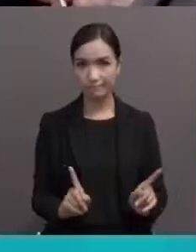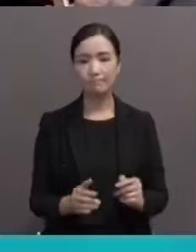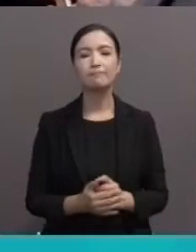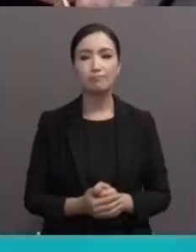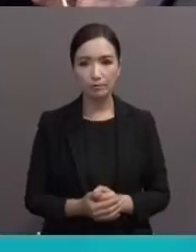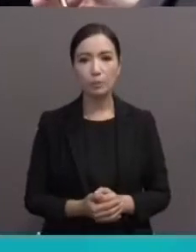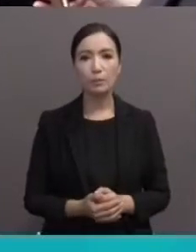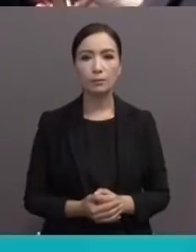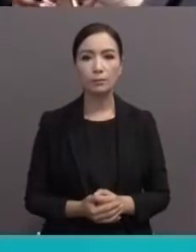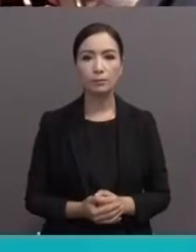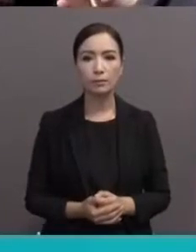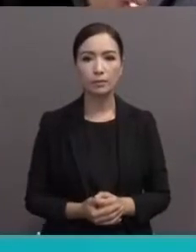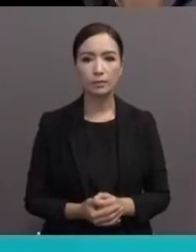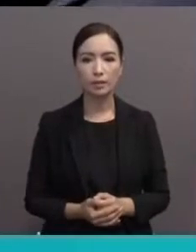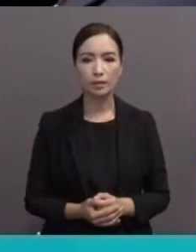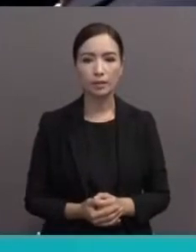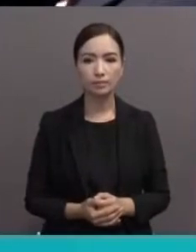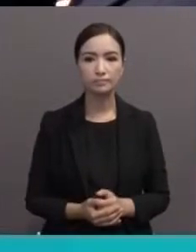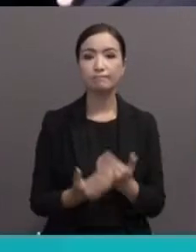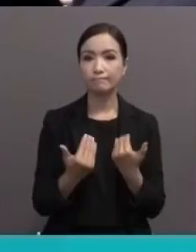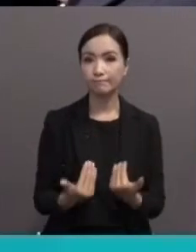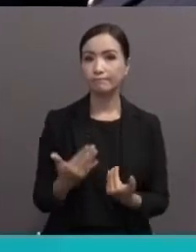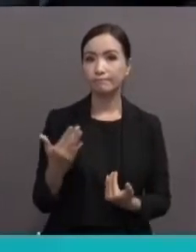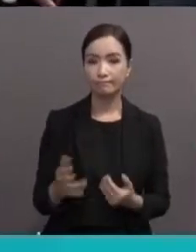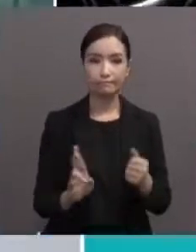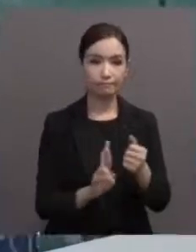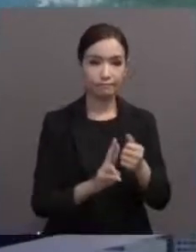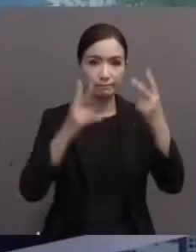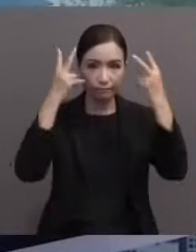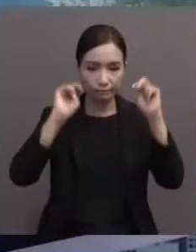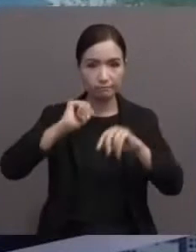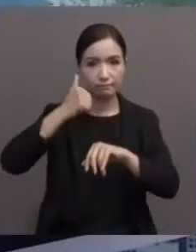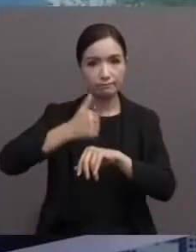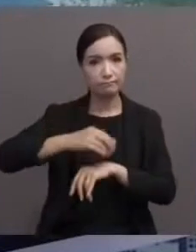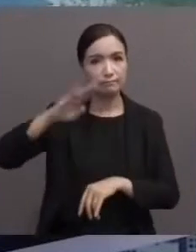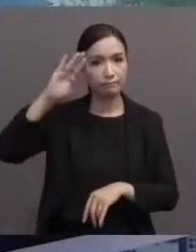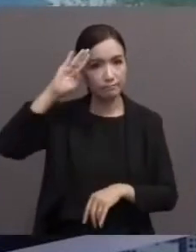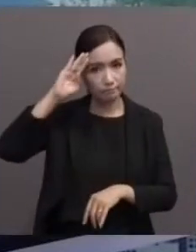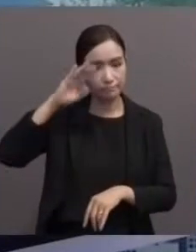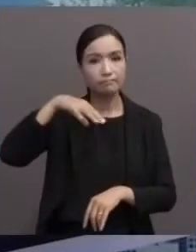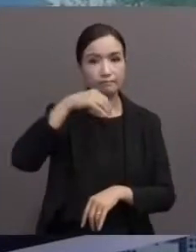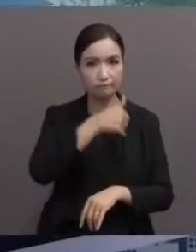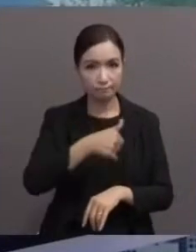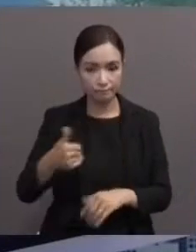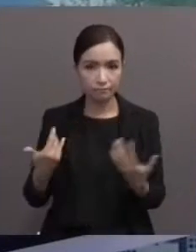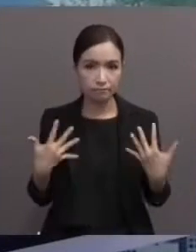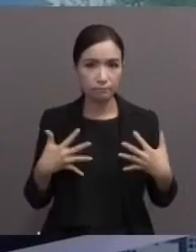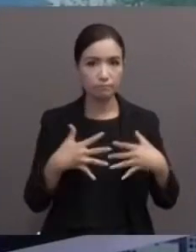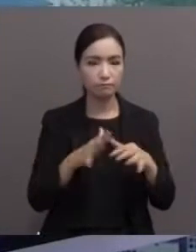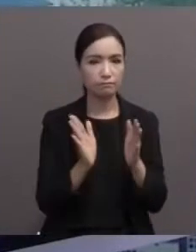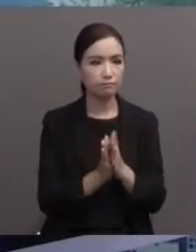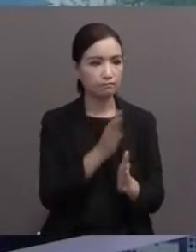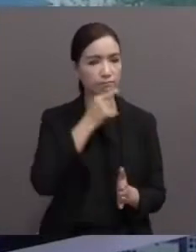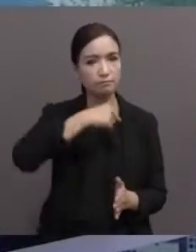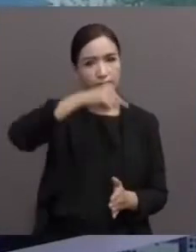สำหรับภารกิจนะครับของพลเอกประวิตรในวันนี้นะครับท่านก็พร้อมด้วยผู้บัญชาการเหล่าทัพนะครับร่วมงานพิธีอุปสมบทถวายเป็นพระราชกุศ